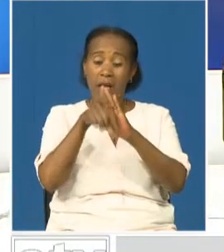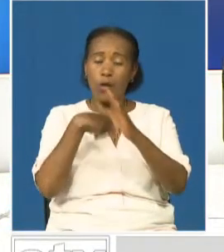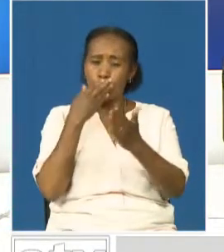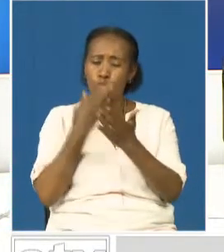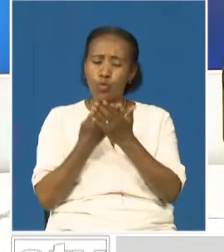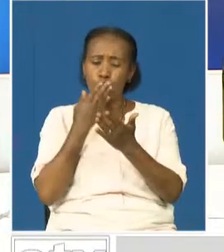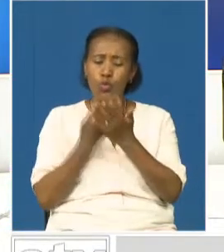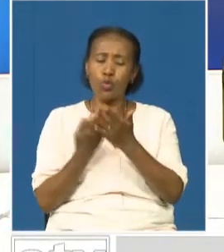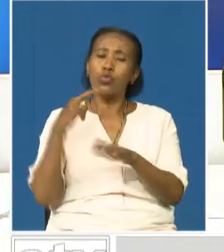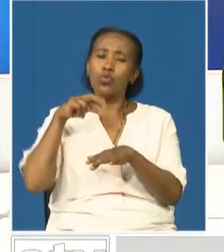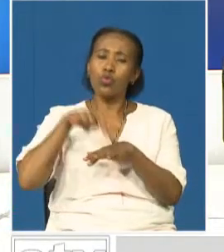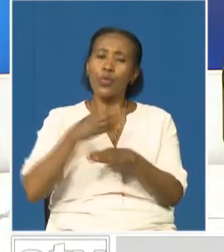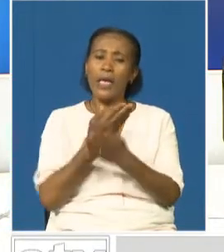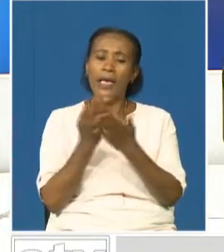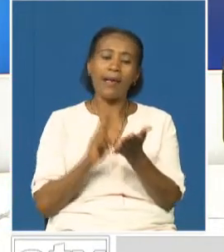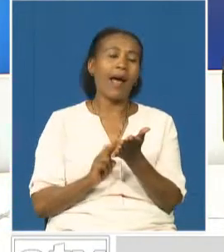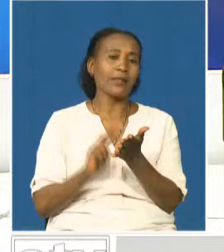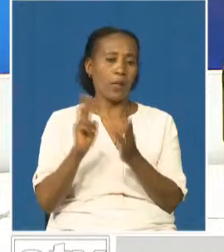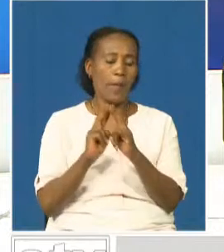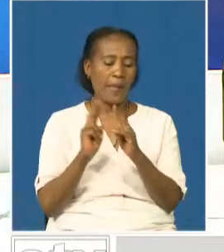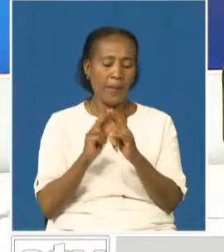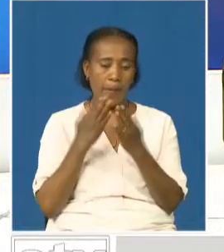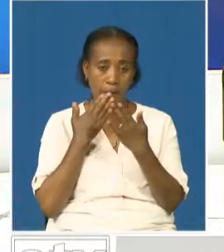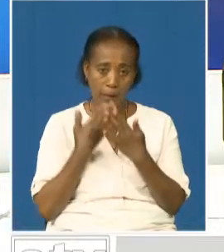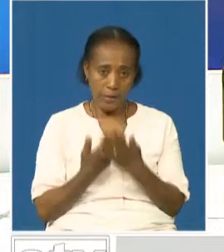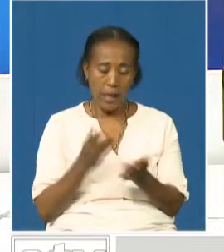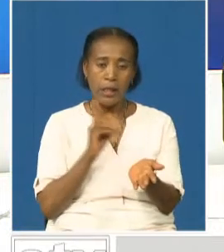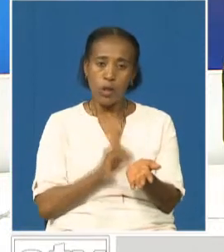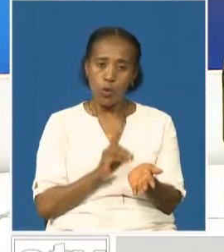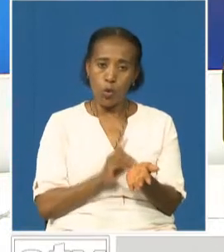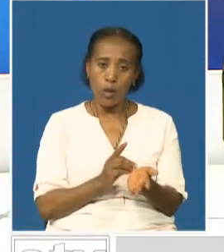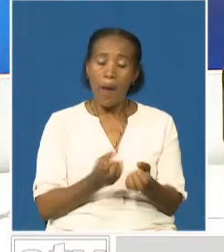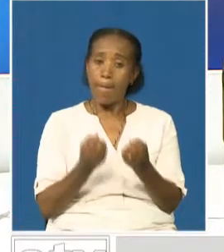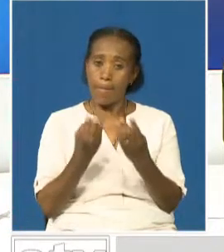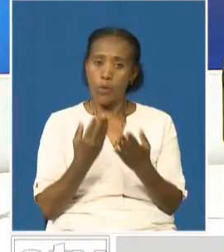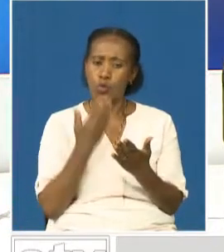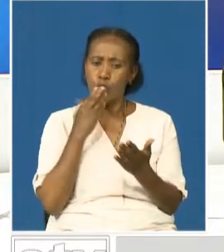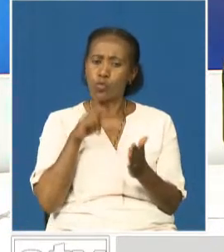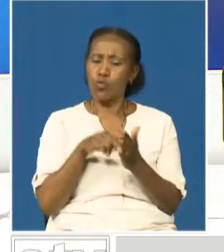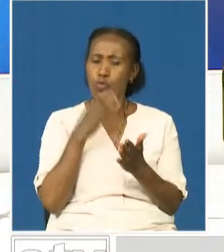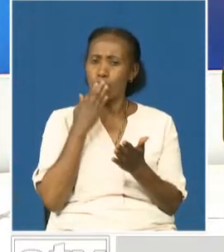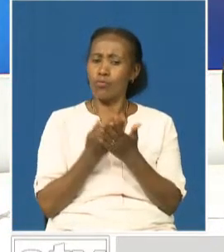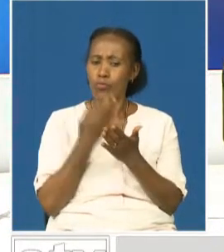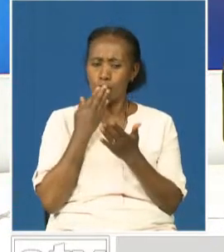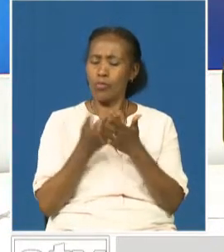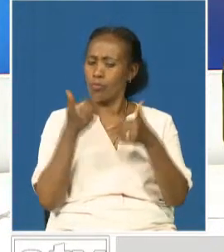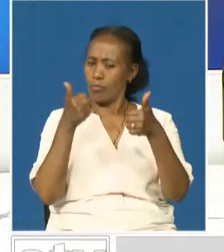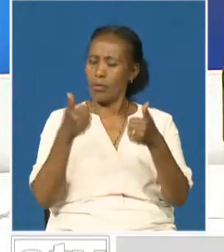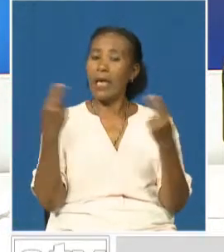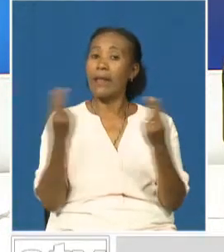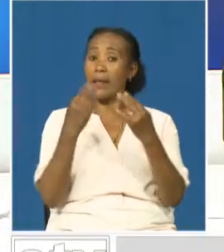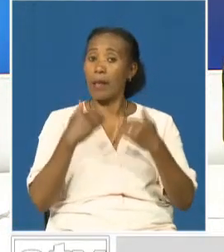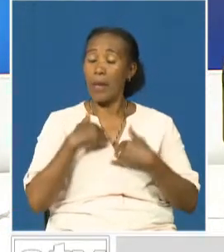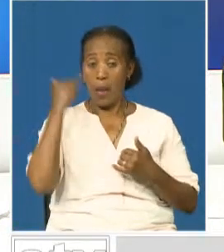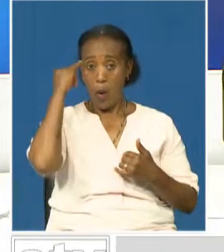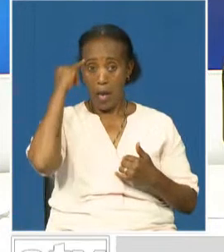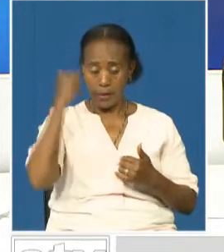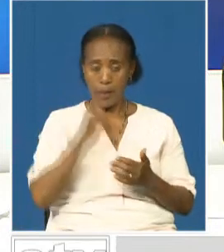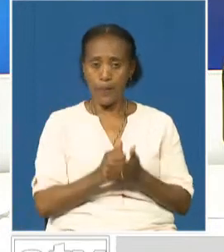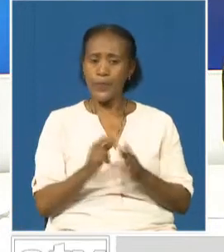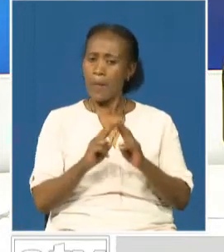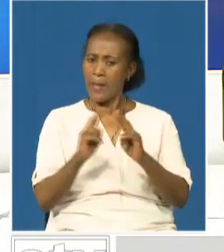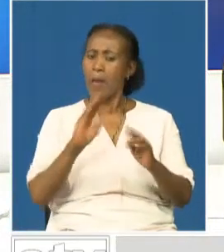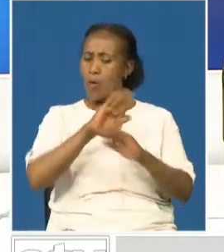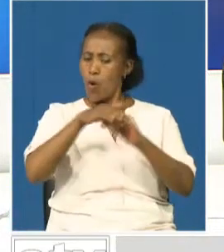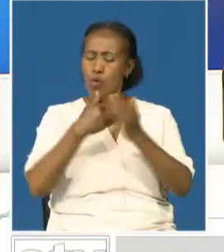ቁም ነገሮችን አስተውለናል በጣም እናመሰግናለን ዶክተር ብዙ ቁም ነገሮች ነበሩ በተለይ ከተጠቀምን ያሉት ሐሳብ